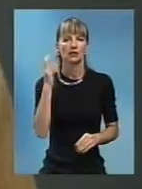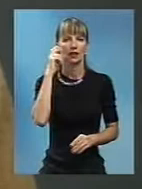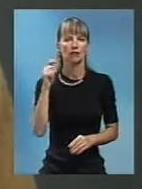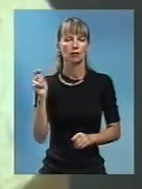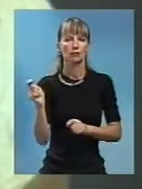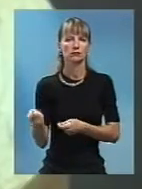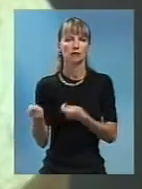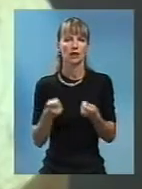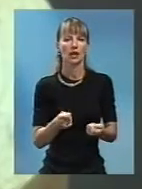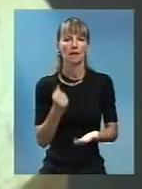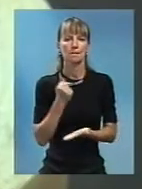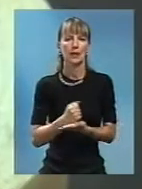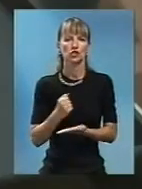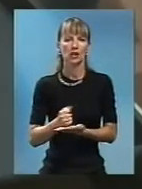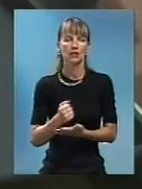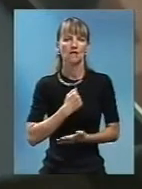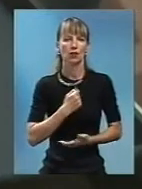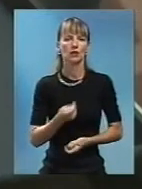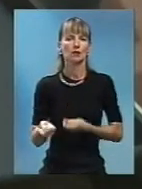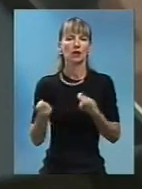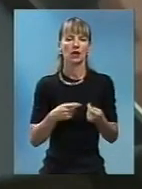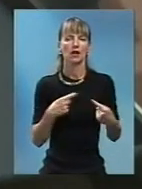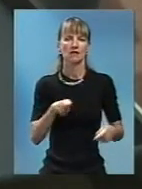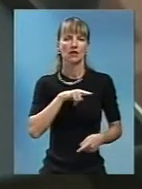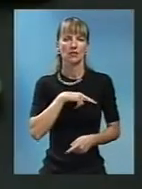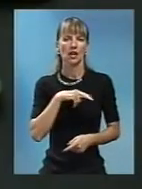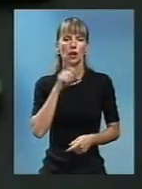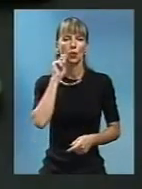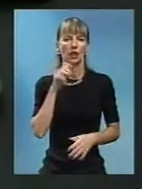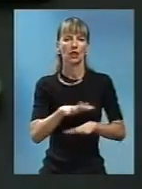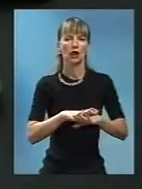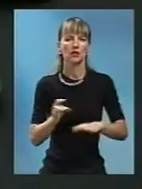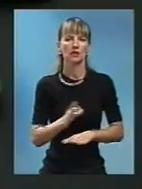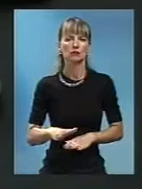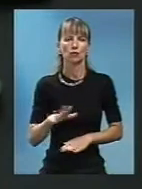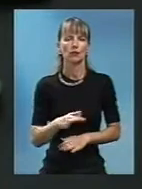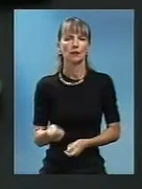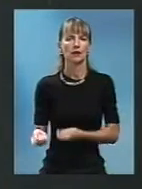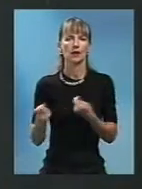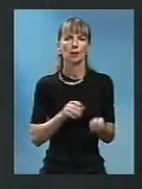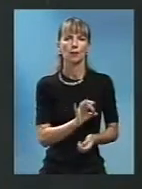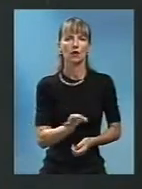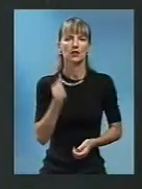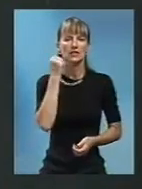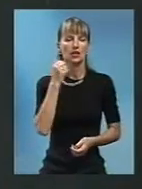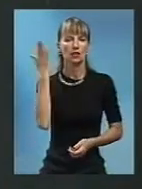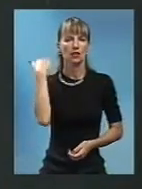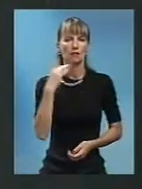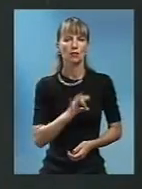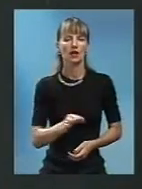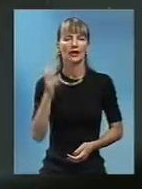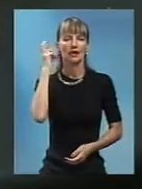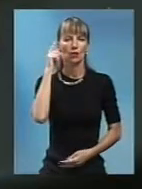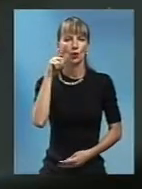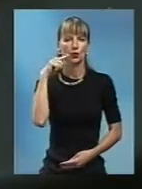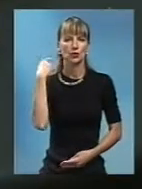печатки УНР, приїхали відзнаки Української Народної Республіки, приїхали монети стародавні, монети Київської